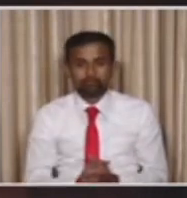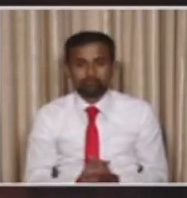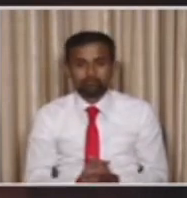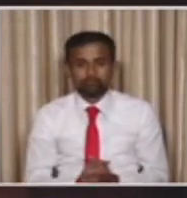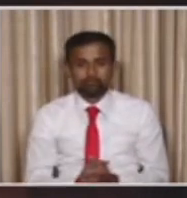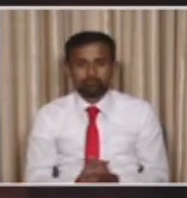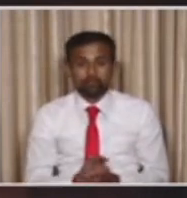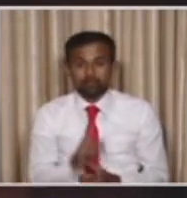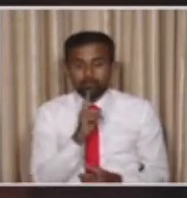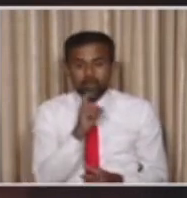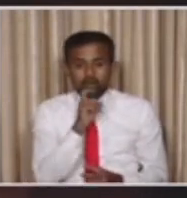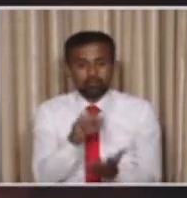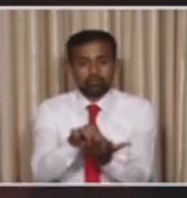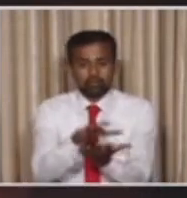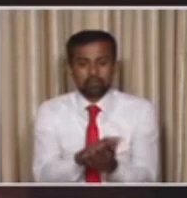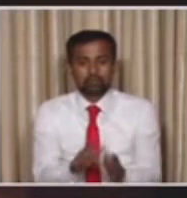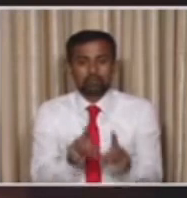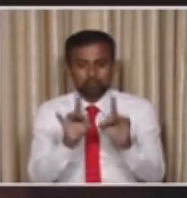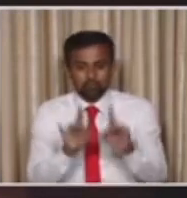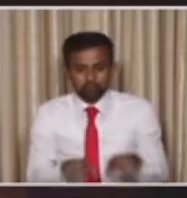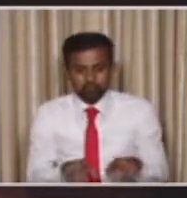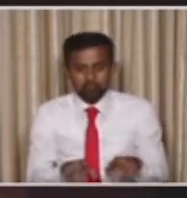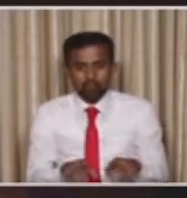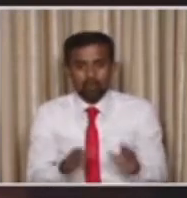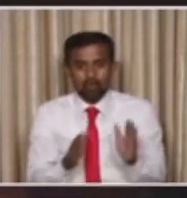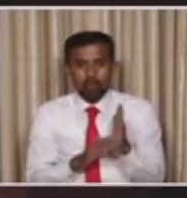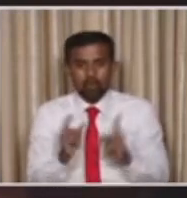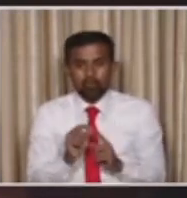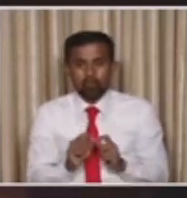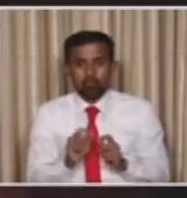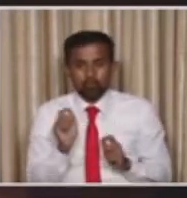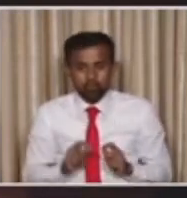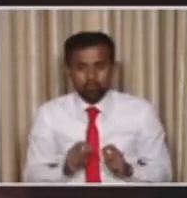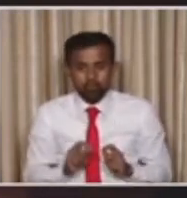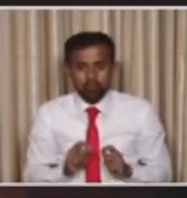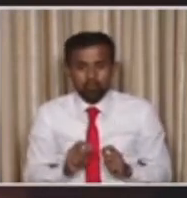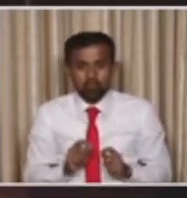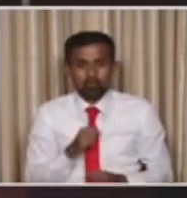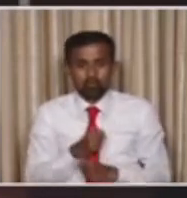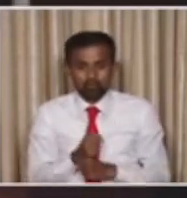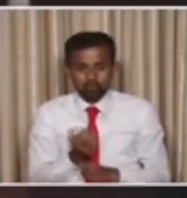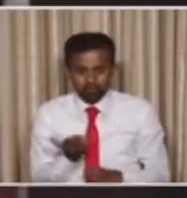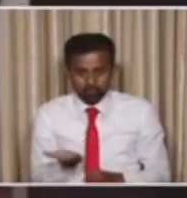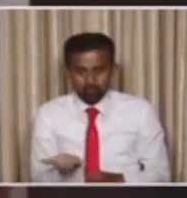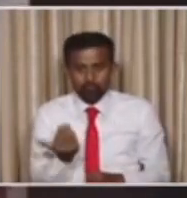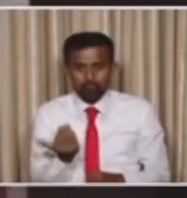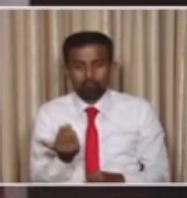නලින් බණ්ඩාර මැතිතුමා වීඩියෝ ගත කිරීම නතර කරන්න මාත්‍ය මණ්ඩලය හා උන්තරන් තියෙනවා වීඩියෝ රජයේ විසින් ගන්නා ලද